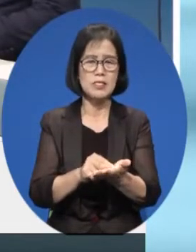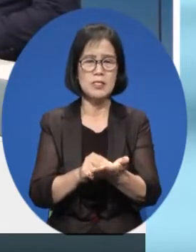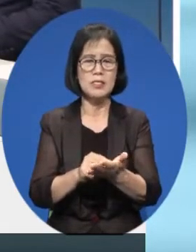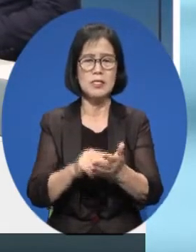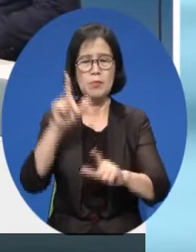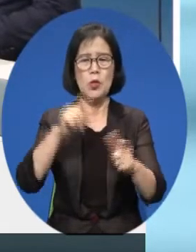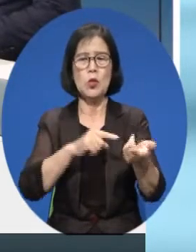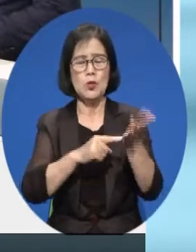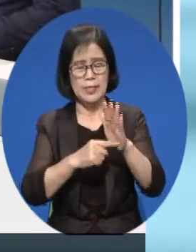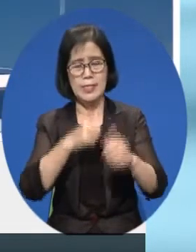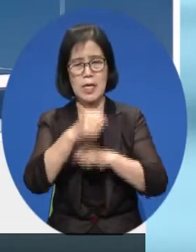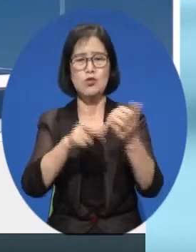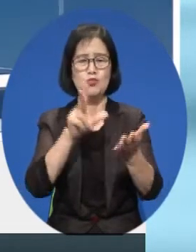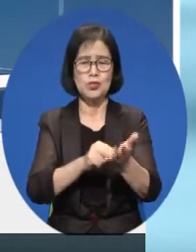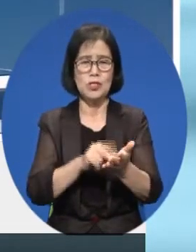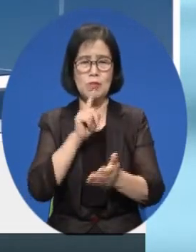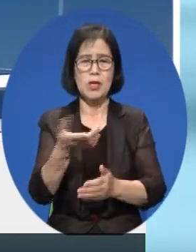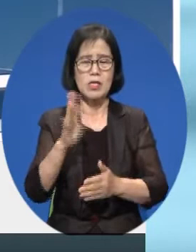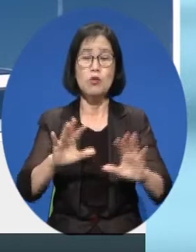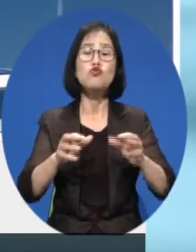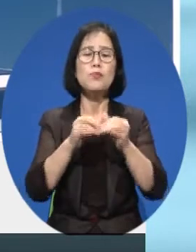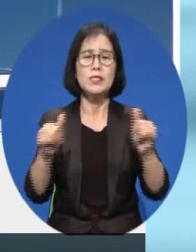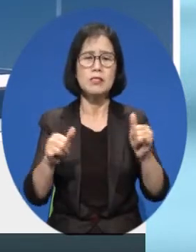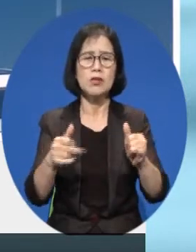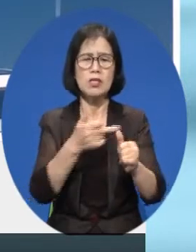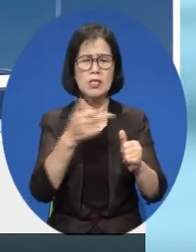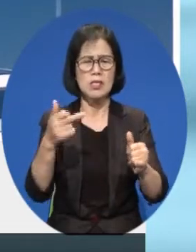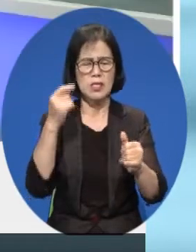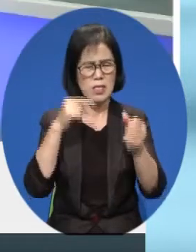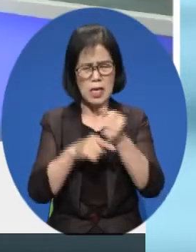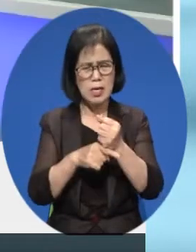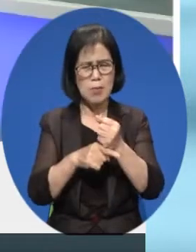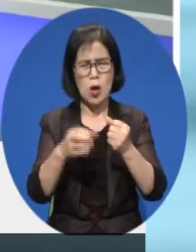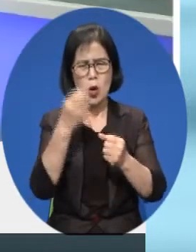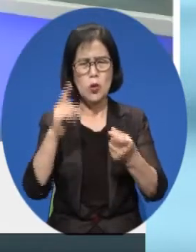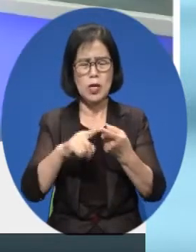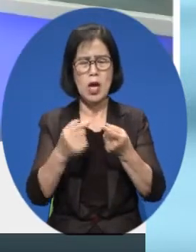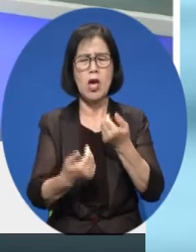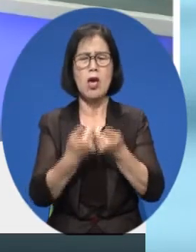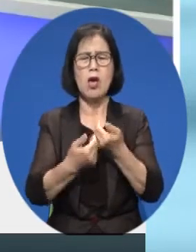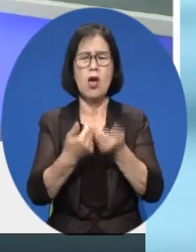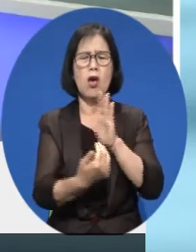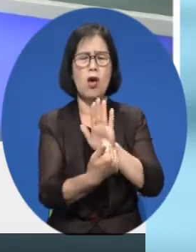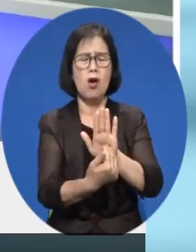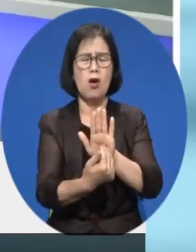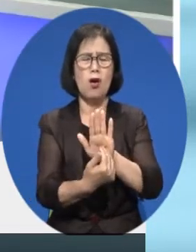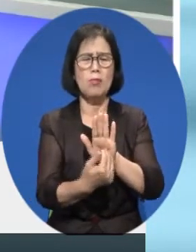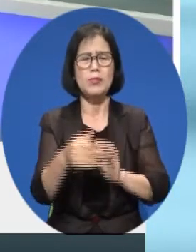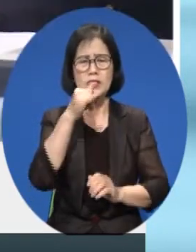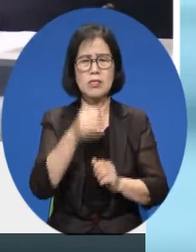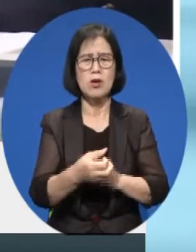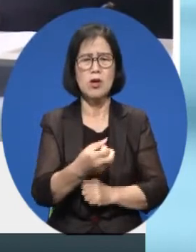이렇게 얘기하면서 얘기하지만 국민들도 그런 큰 개념에서 언론을 접근하는 거에 대한 거부감들이 좀 있는 상황이에요. 그러니까